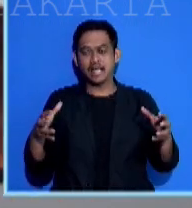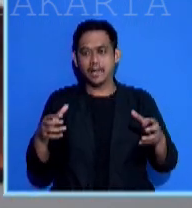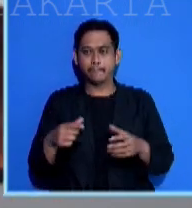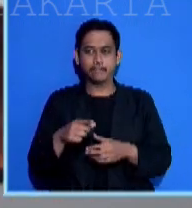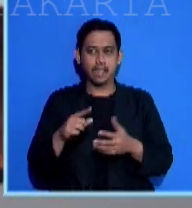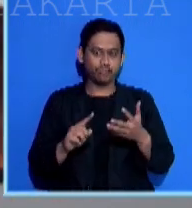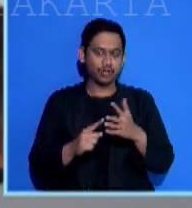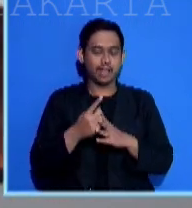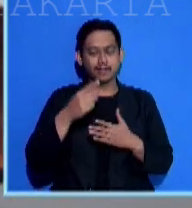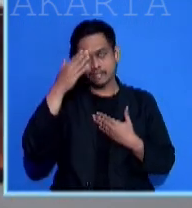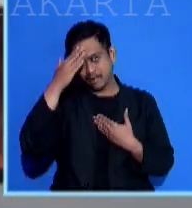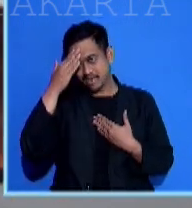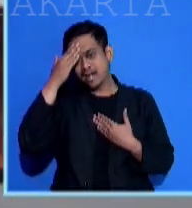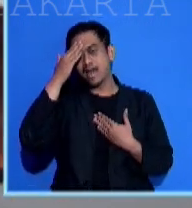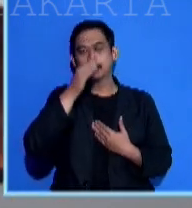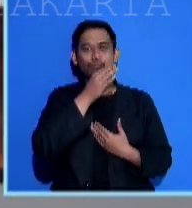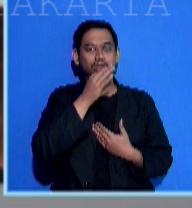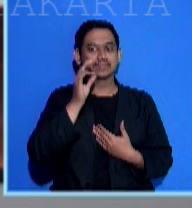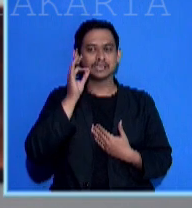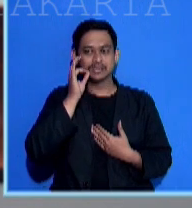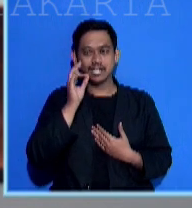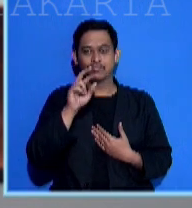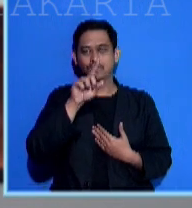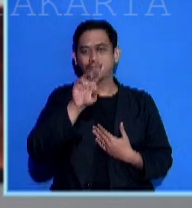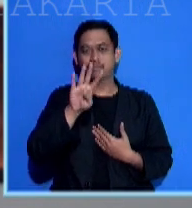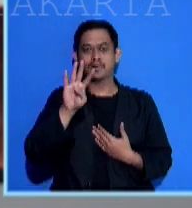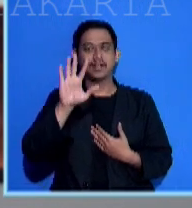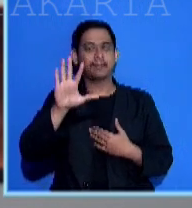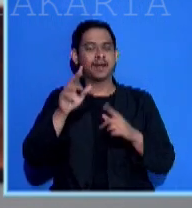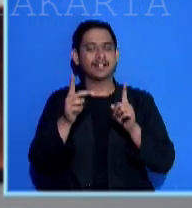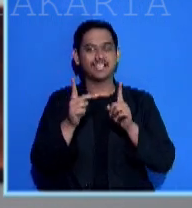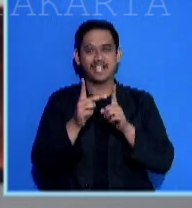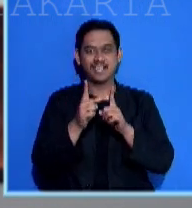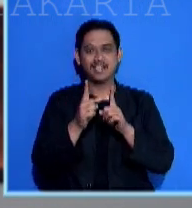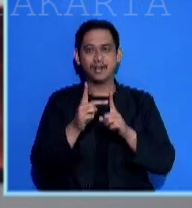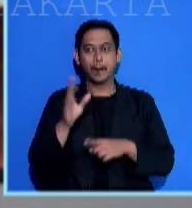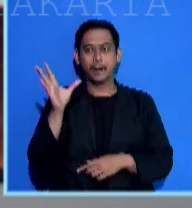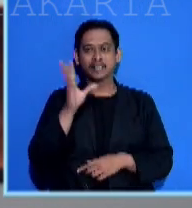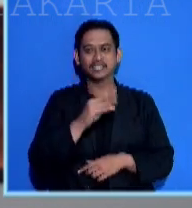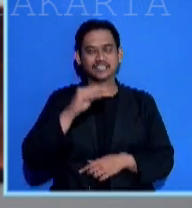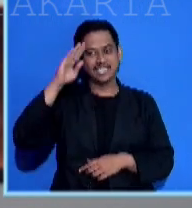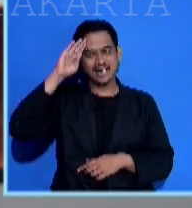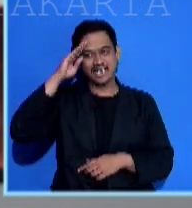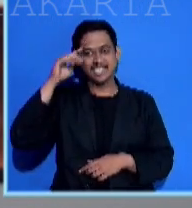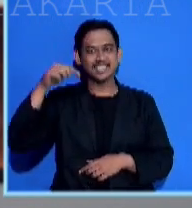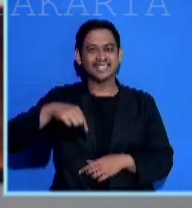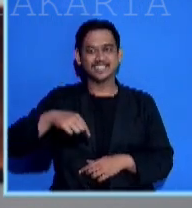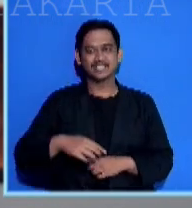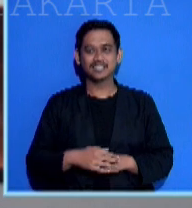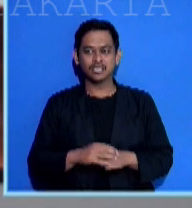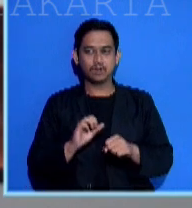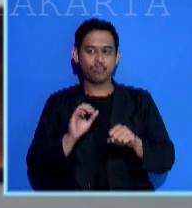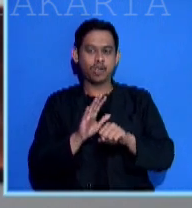dimulainya ibadah puasa di bulan Ramadan 1445 Hijriah pada hari Senin ini. Muhammadiyah menetapkan